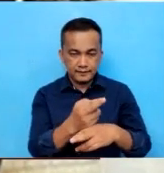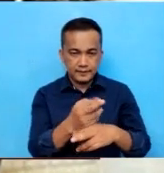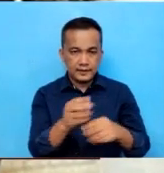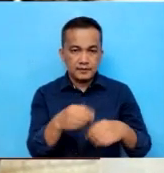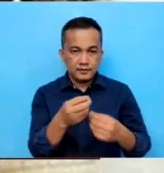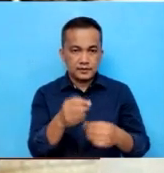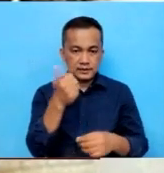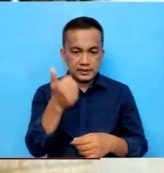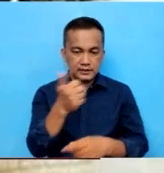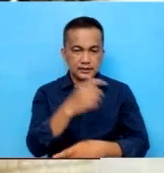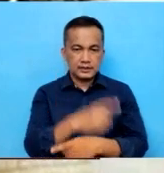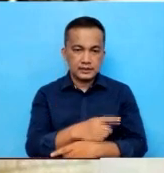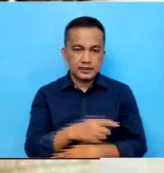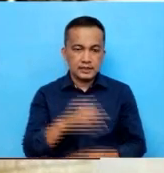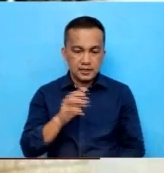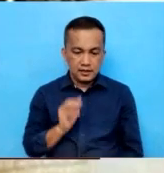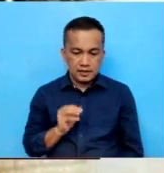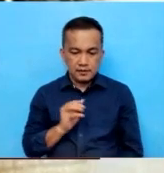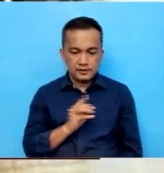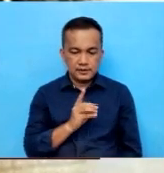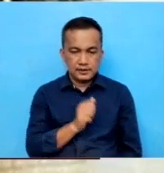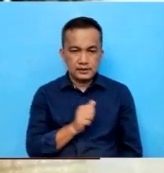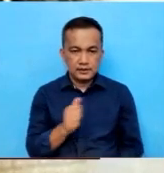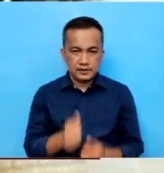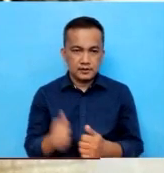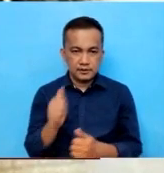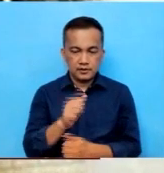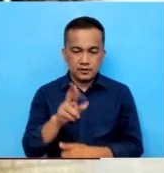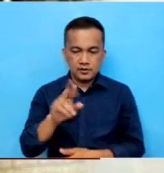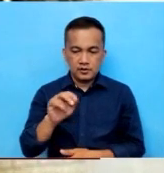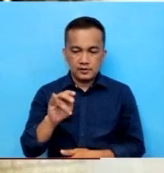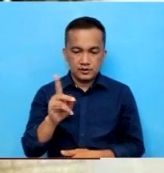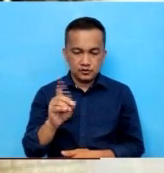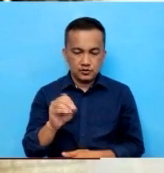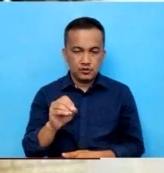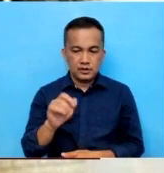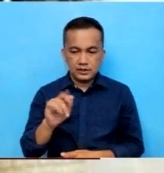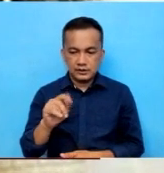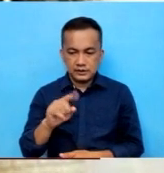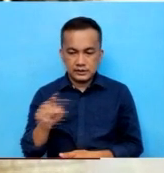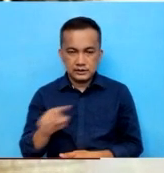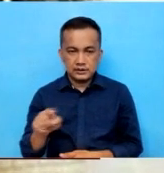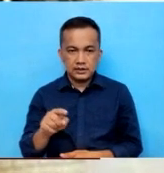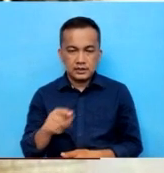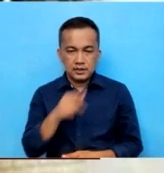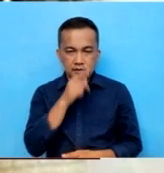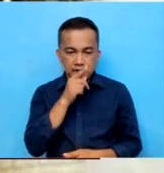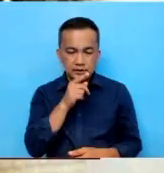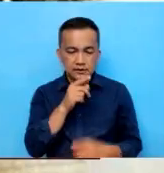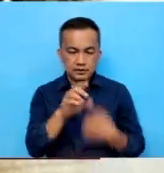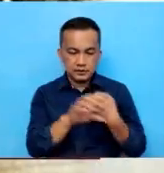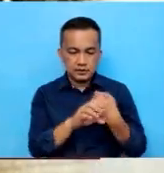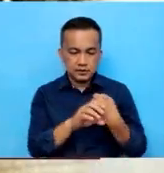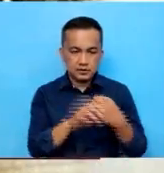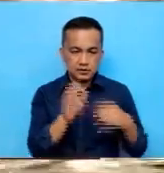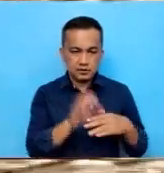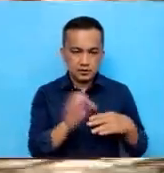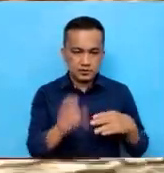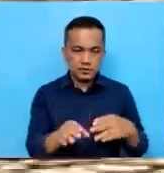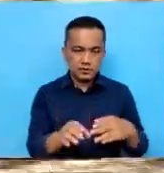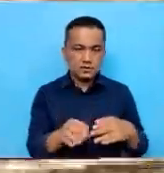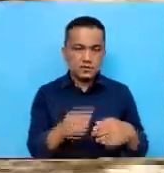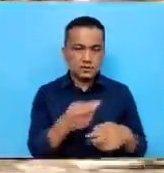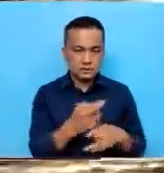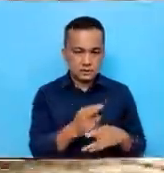ni MMDA Chairman Romando Artes ang private contractors na matapos ang pagkukumpuna rito para humupa ang baha.